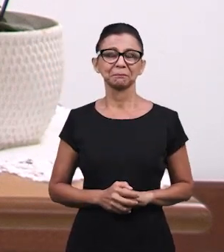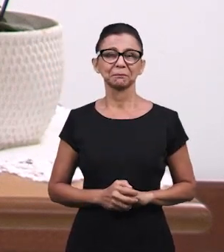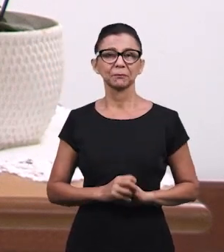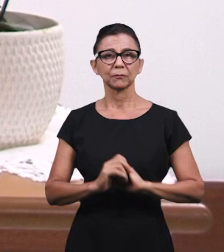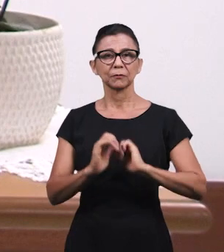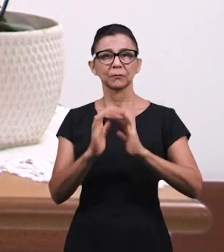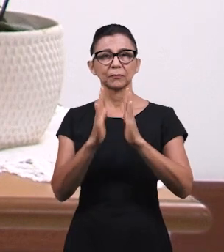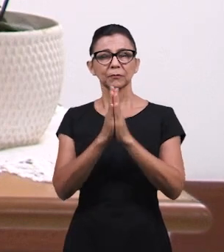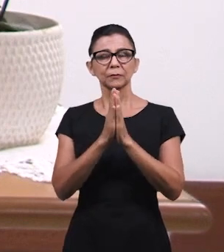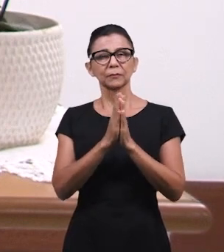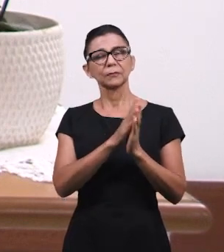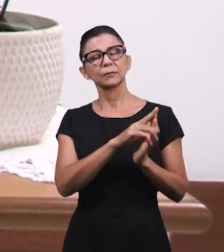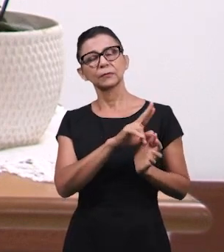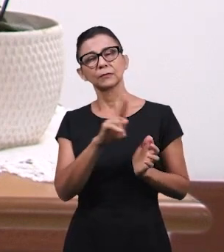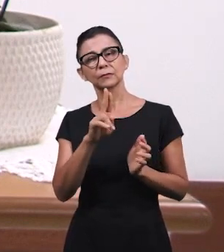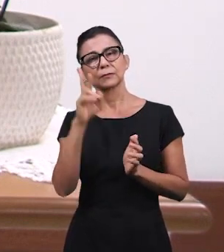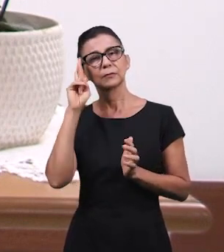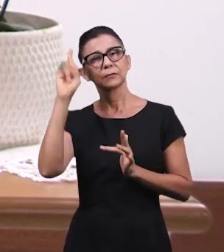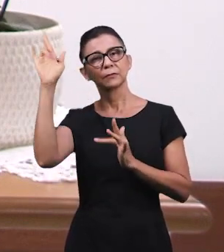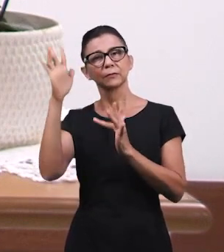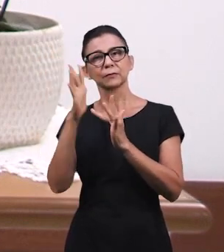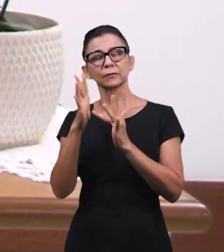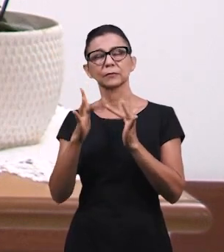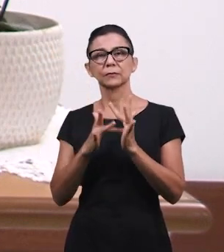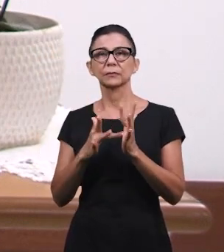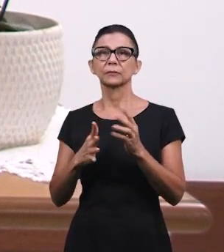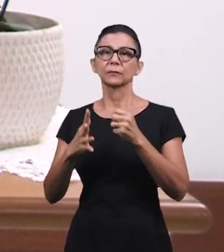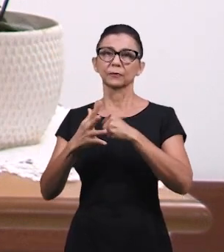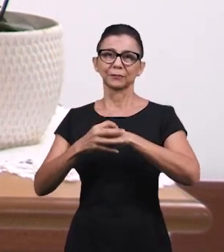молимся к Тебе во имя Господа Иисуса. Аминь.